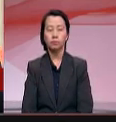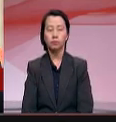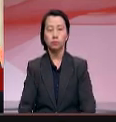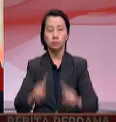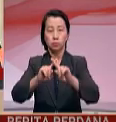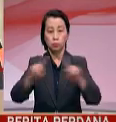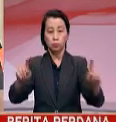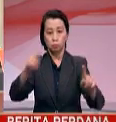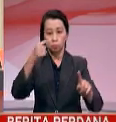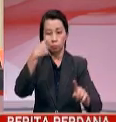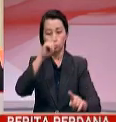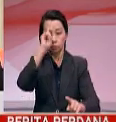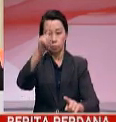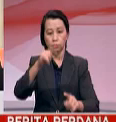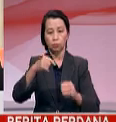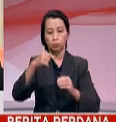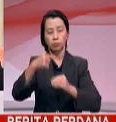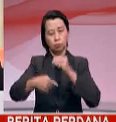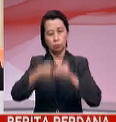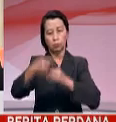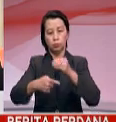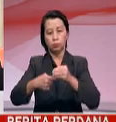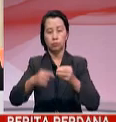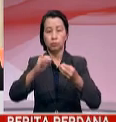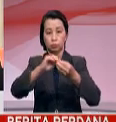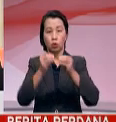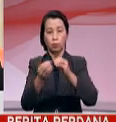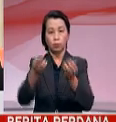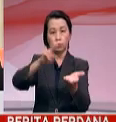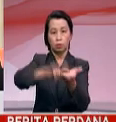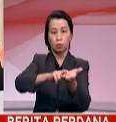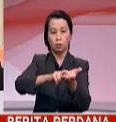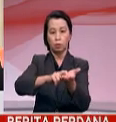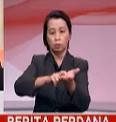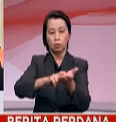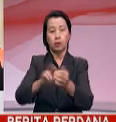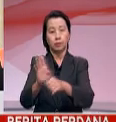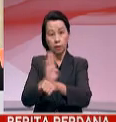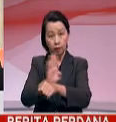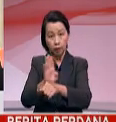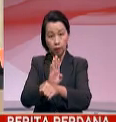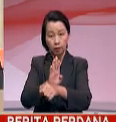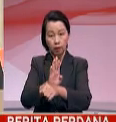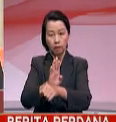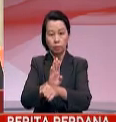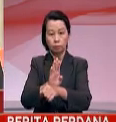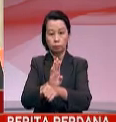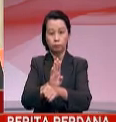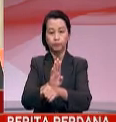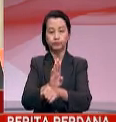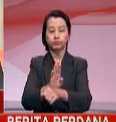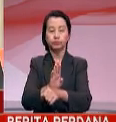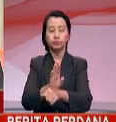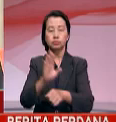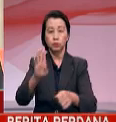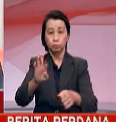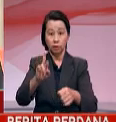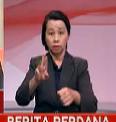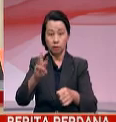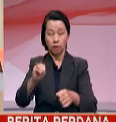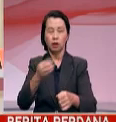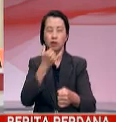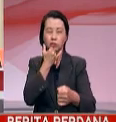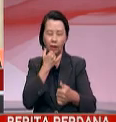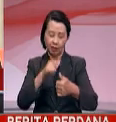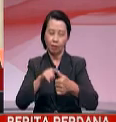Tapi the main problem sebenarnya ialah mengenai nombor pendaftaran perniagaan ataupun business registration number, ya, BRN, yang